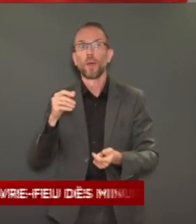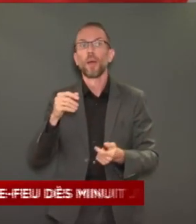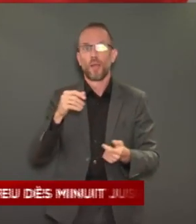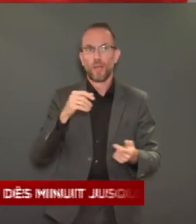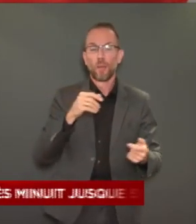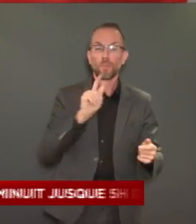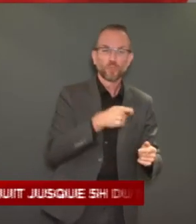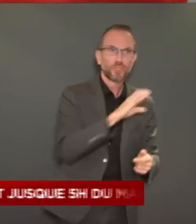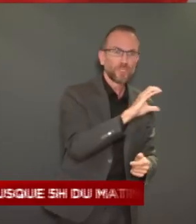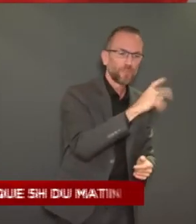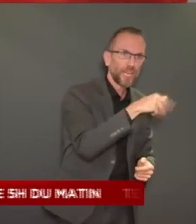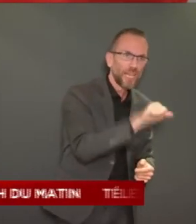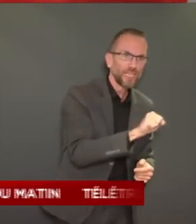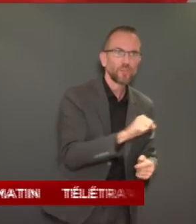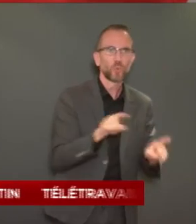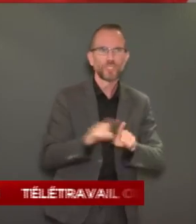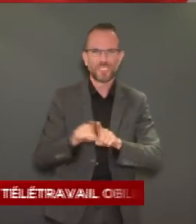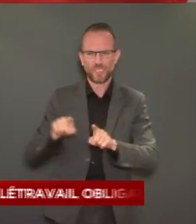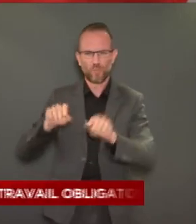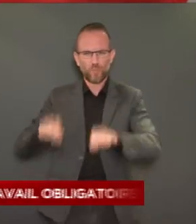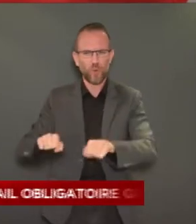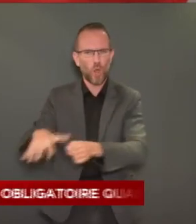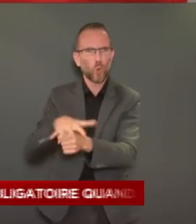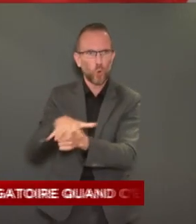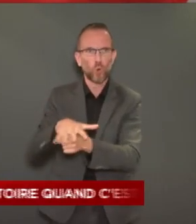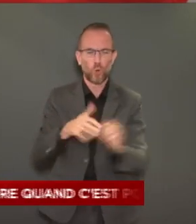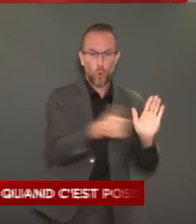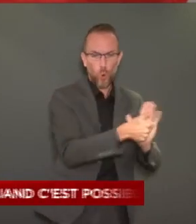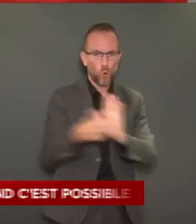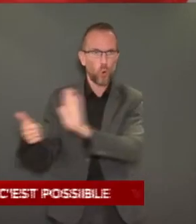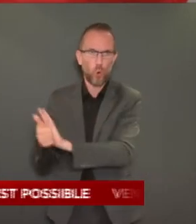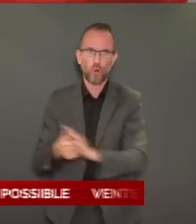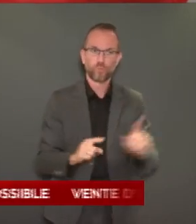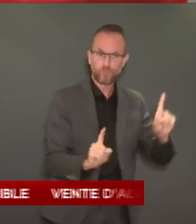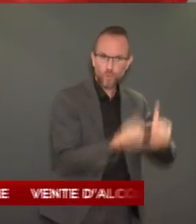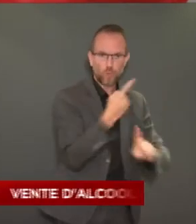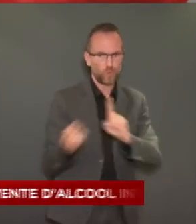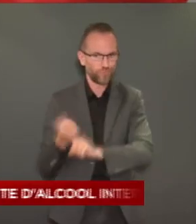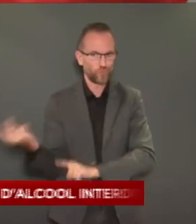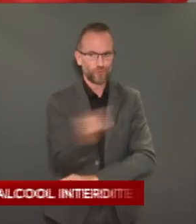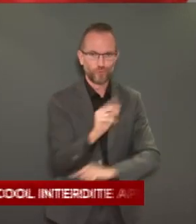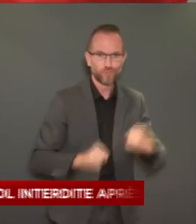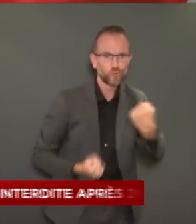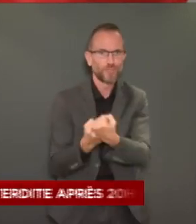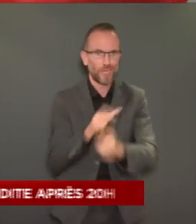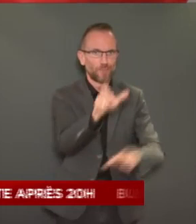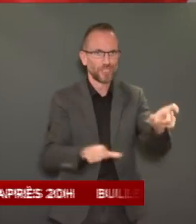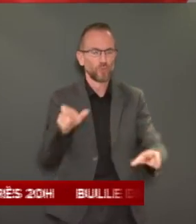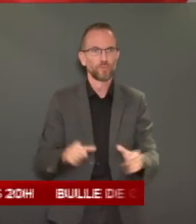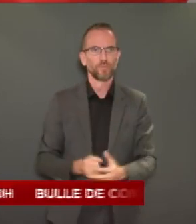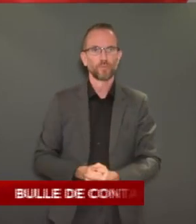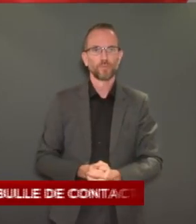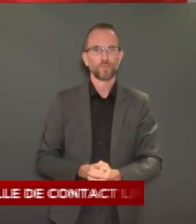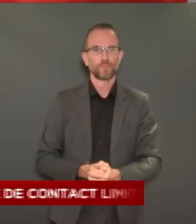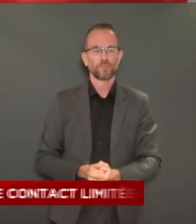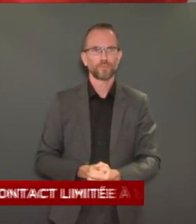Je termine. Donc, une semaine de période d'adaptation